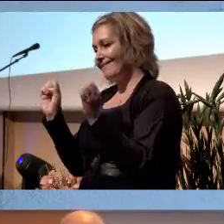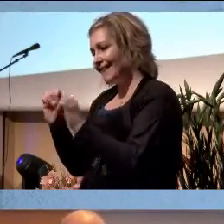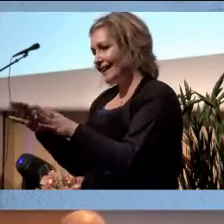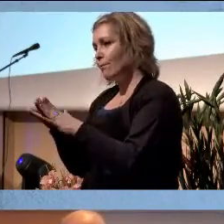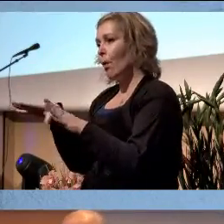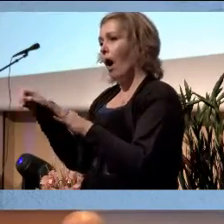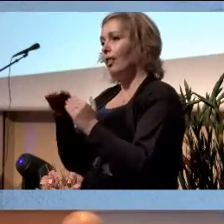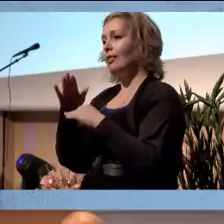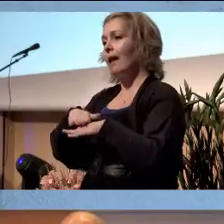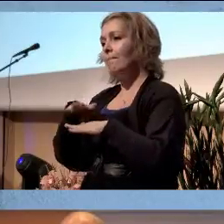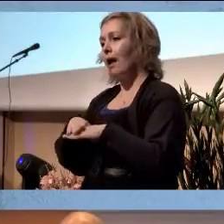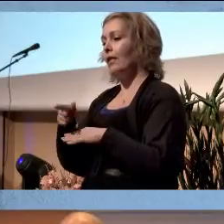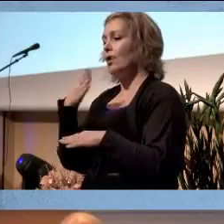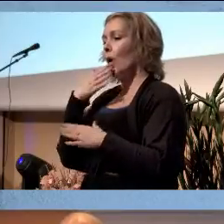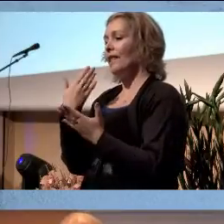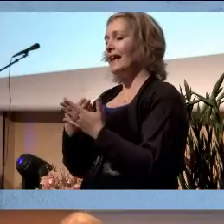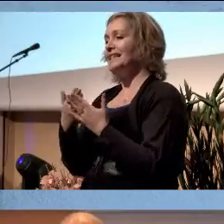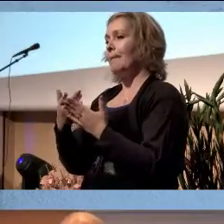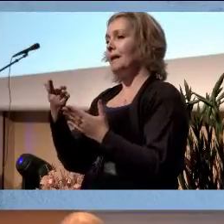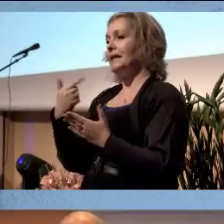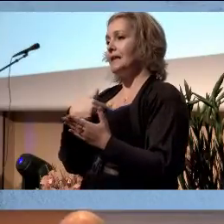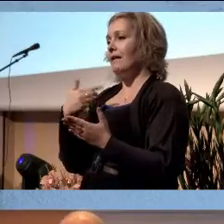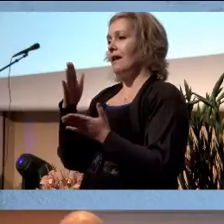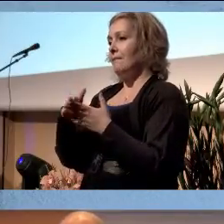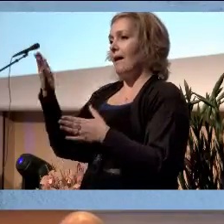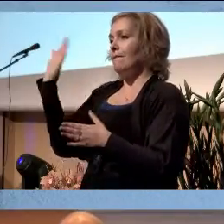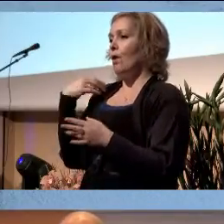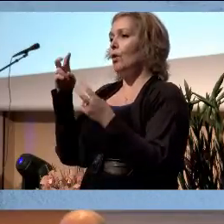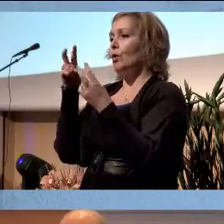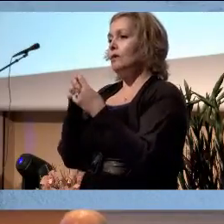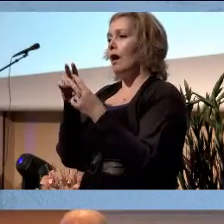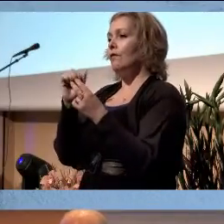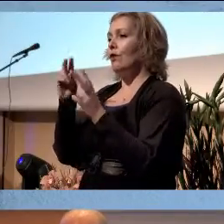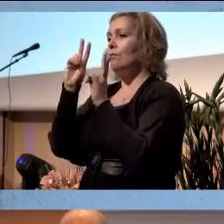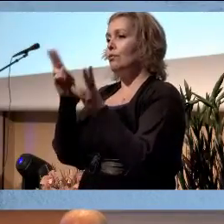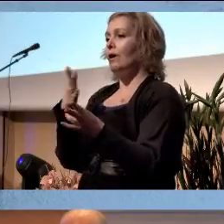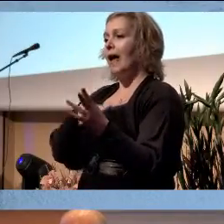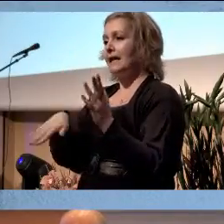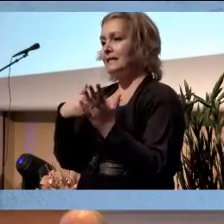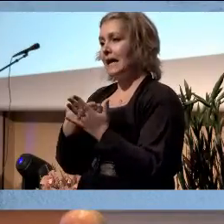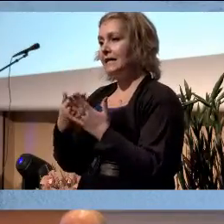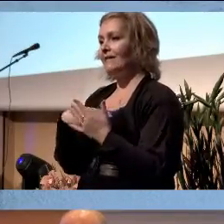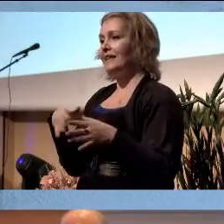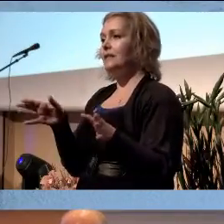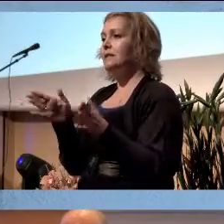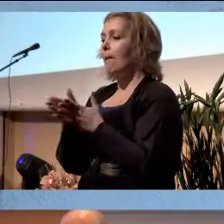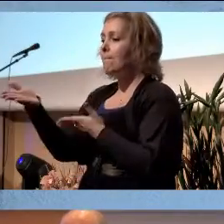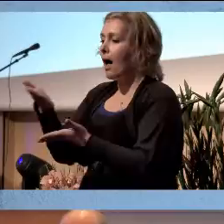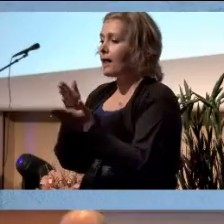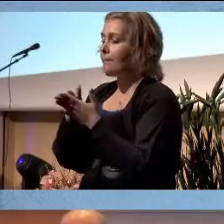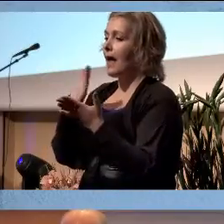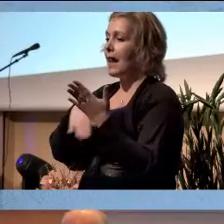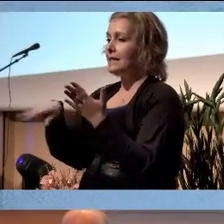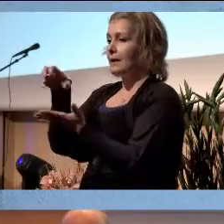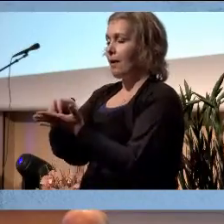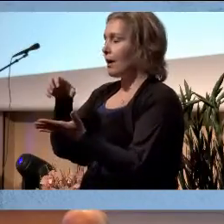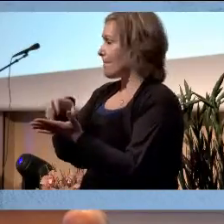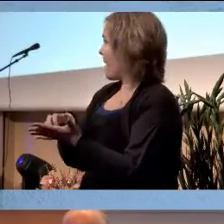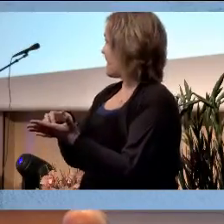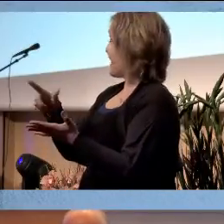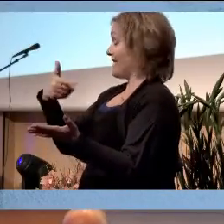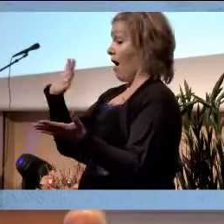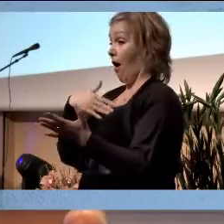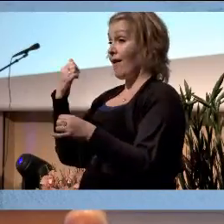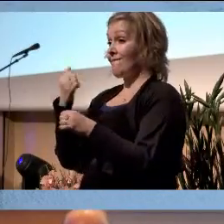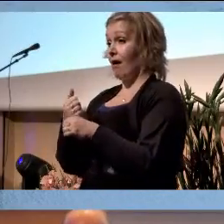plan. Godt eksempel er det som jeg har fortalt og vært med, kontaktforum for brukere av helsetjenesten, hvor vi samhandler med helsedepartementet. Vi